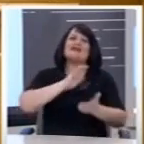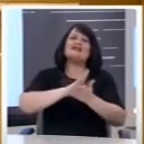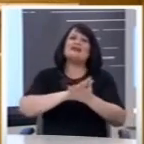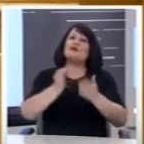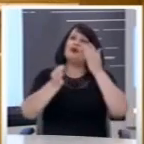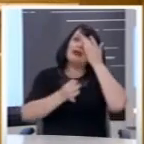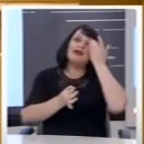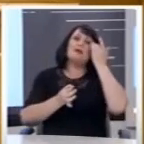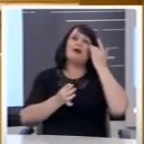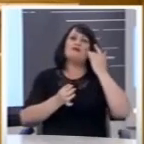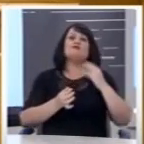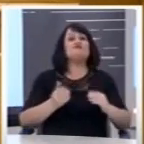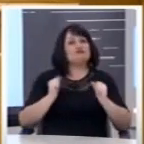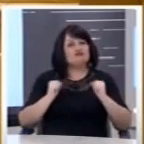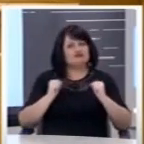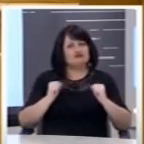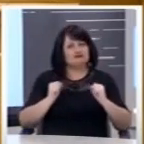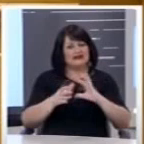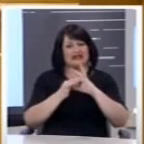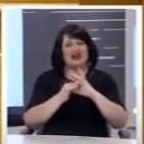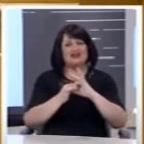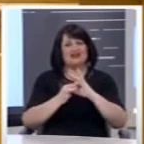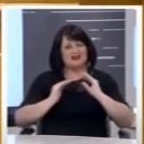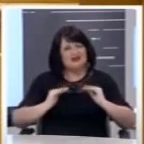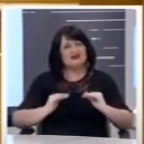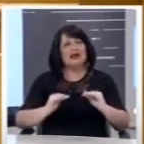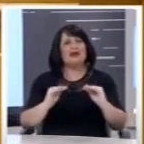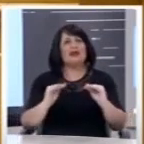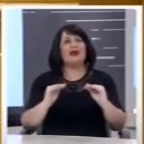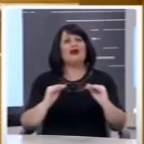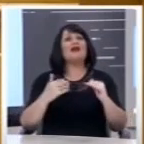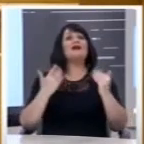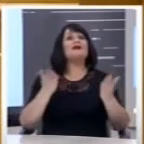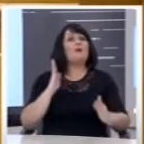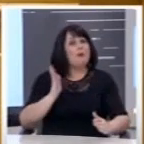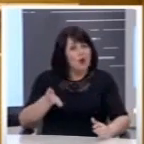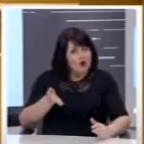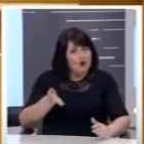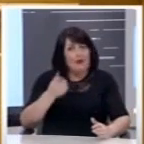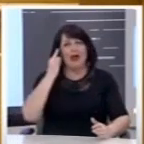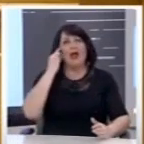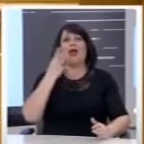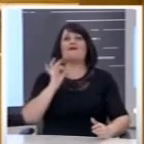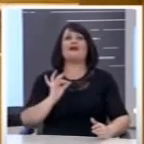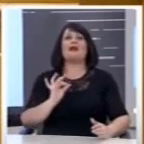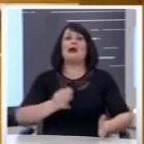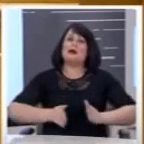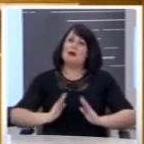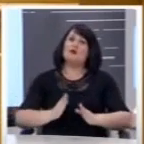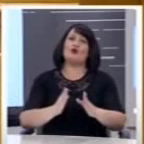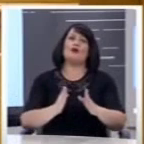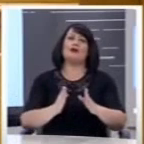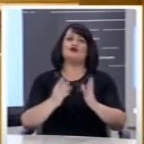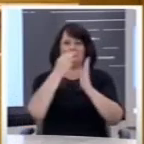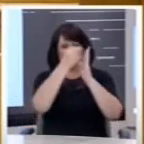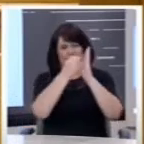πόσο ισχυρή και σταθερή ήταν αυτή η συνεργασία, μας δίνει τη δυνατότητα να προωθήσουμε μια